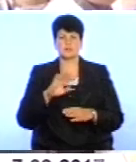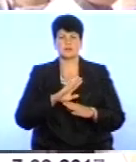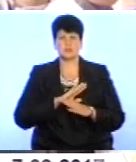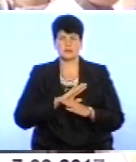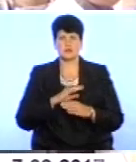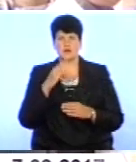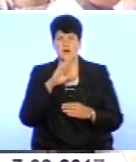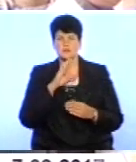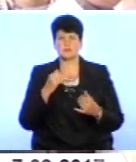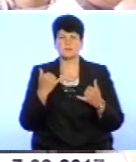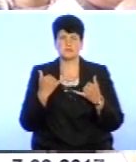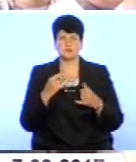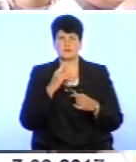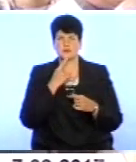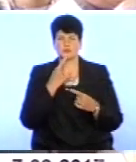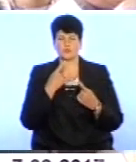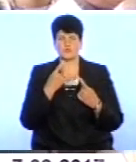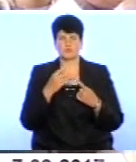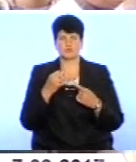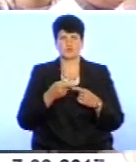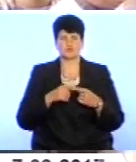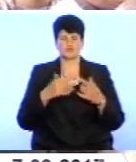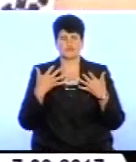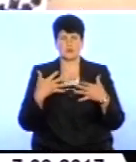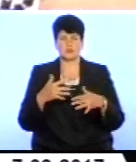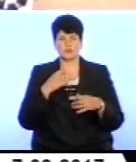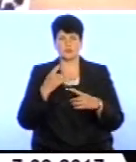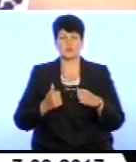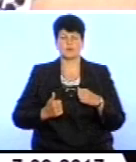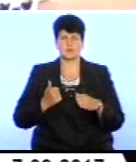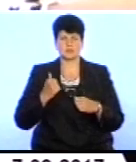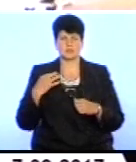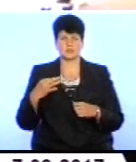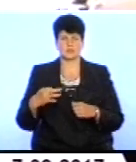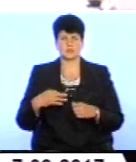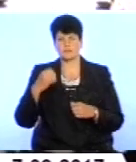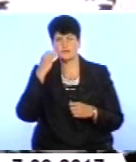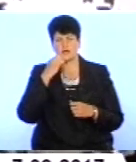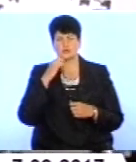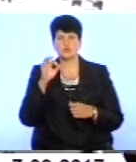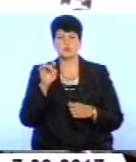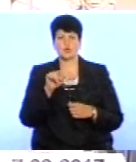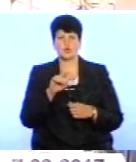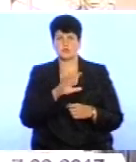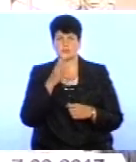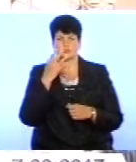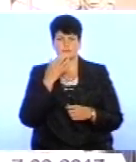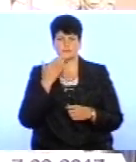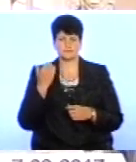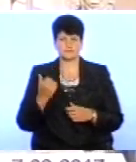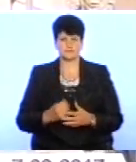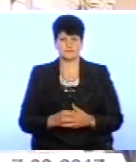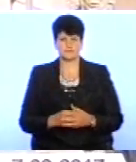батькам досі важко говорити про цю втрату. Кажуть лише, як пишаються сином. Вдячні, що про нього не забувають. Я дуже